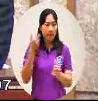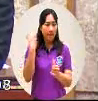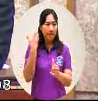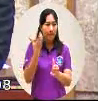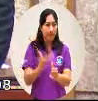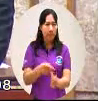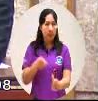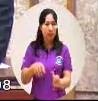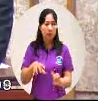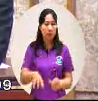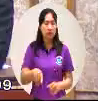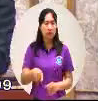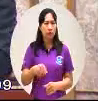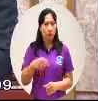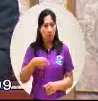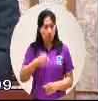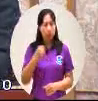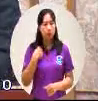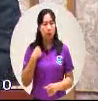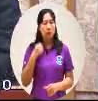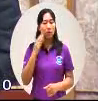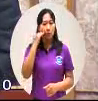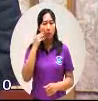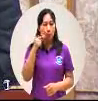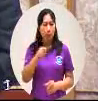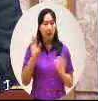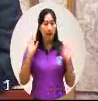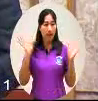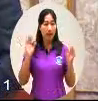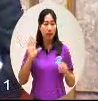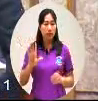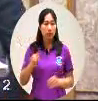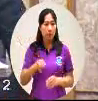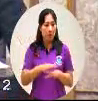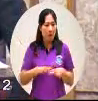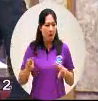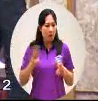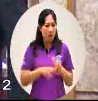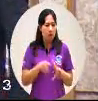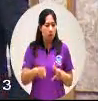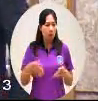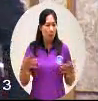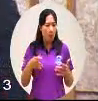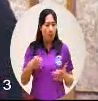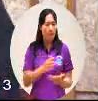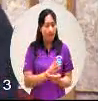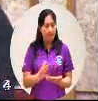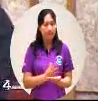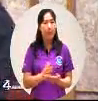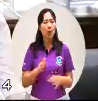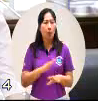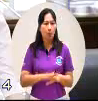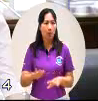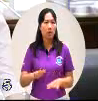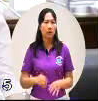了解一下，如果真的是有孩子，我想这个安全的问题我们会再深入去评估。是， 那就是麻